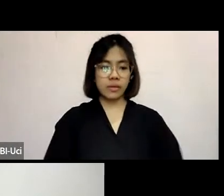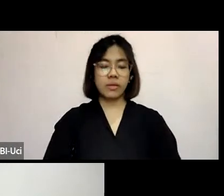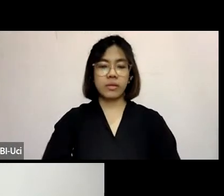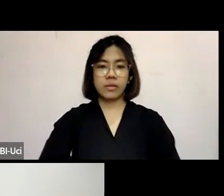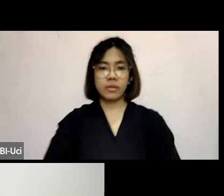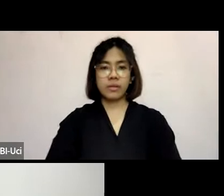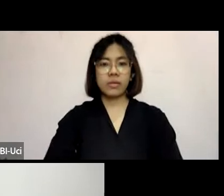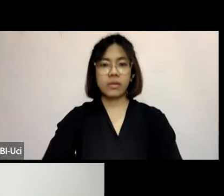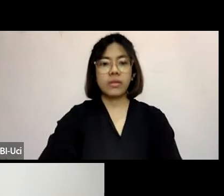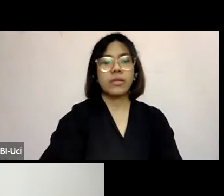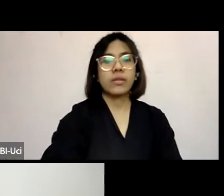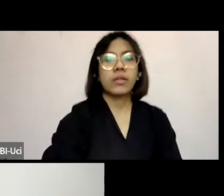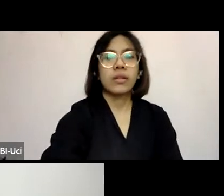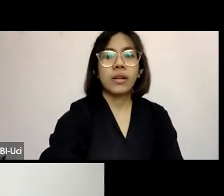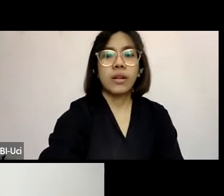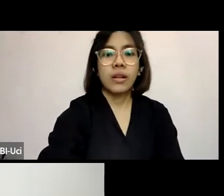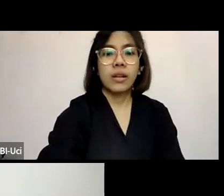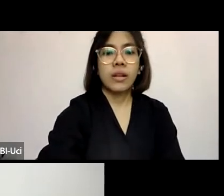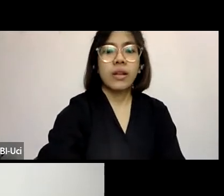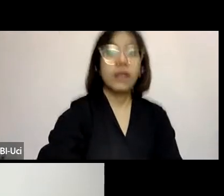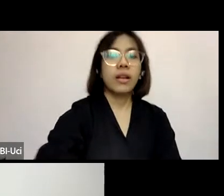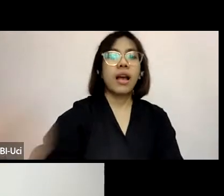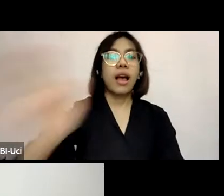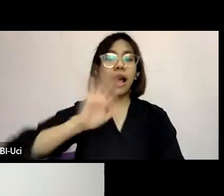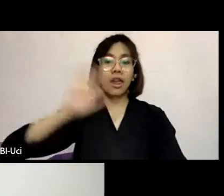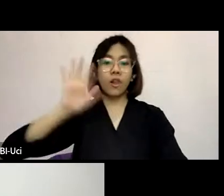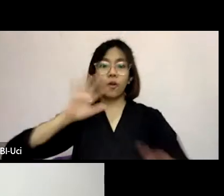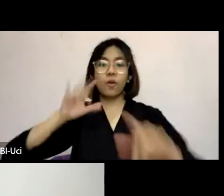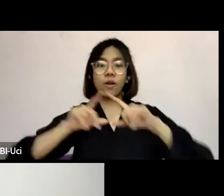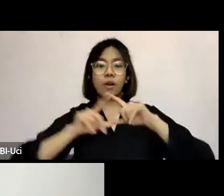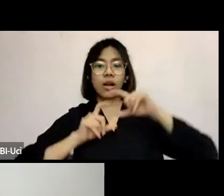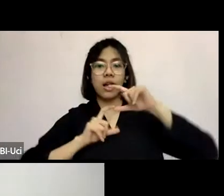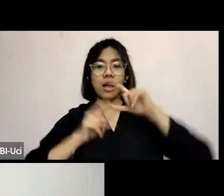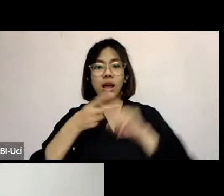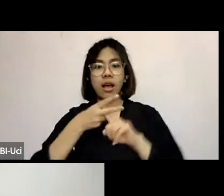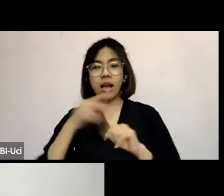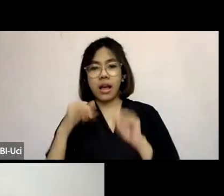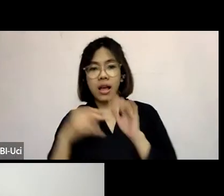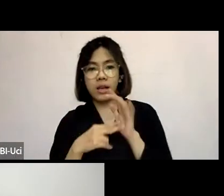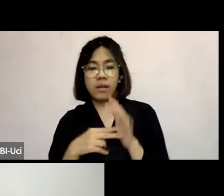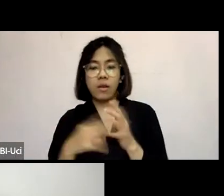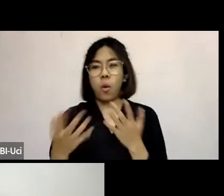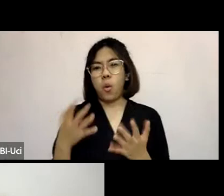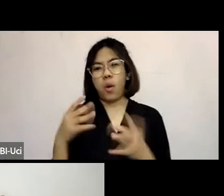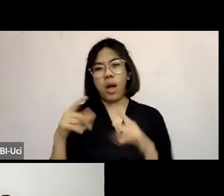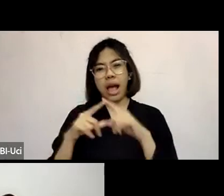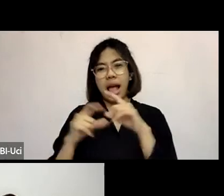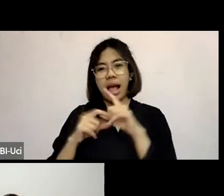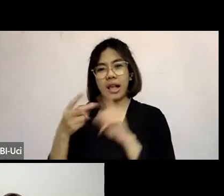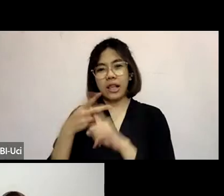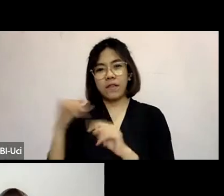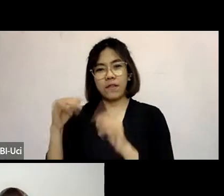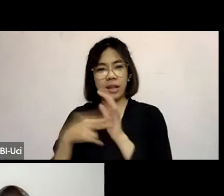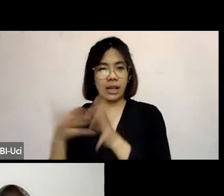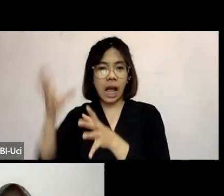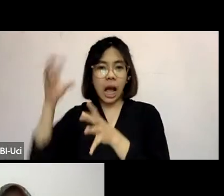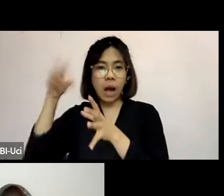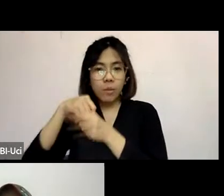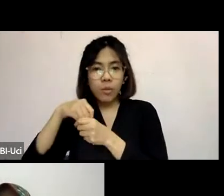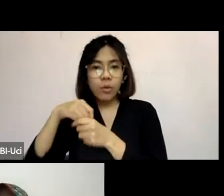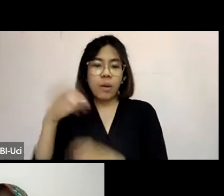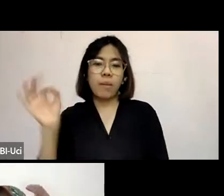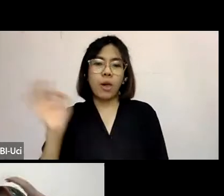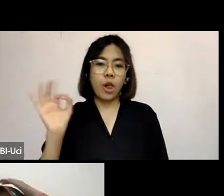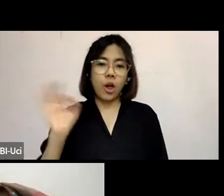Halo Mbak skin belum ada Oke ambil